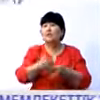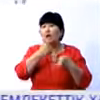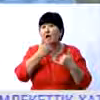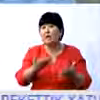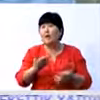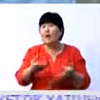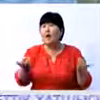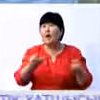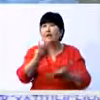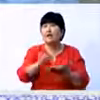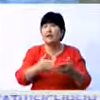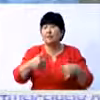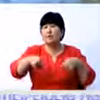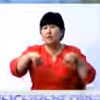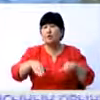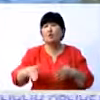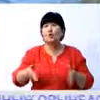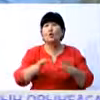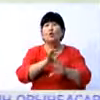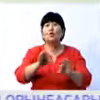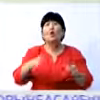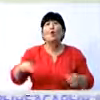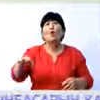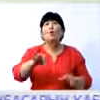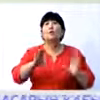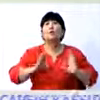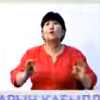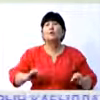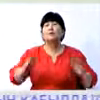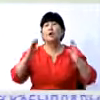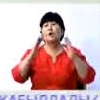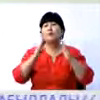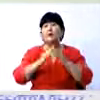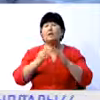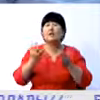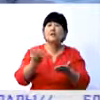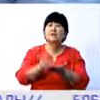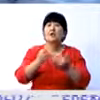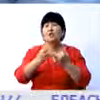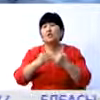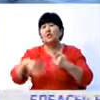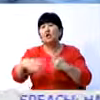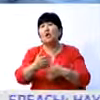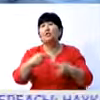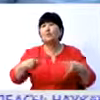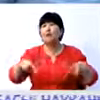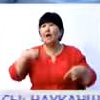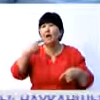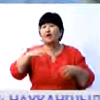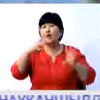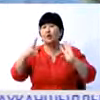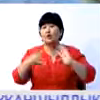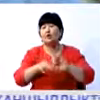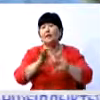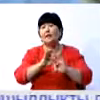Оған қажетті кеңес берілді, шешу жолы түсіндірілді. Облыс прокуроры баспанасын заңдастыру, жер алу мен өзге де мәселелер айтылған әрбір түйткілдің